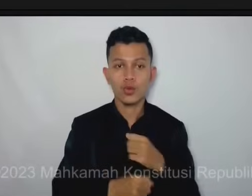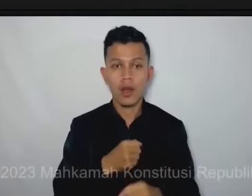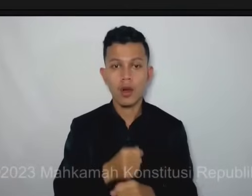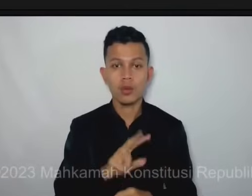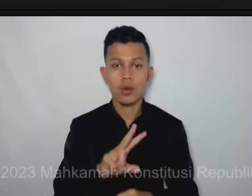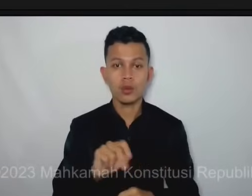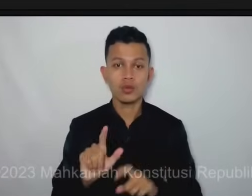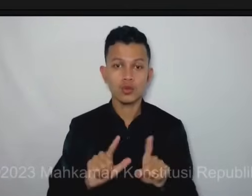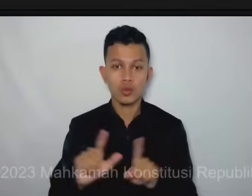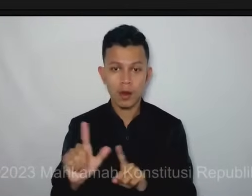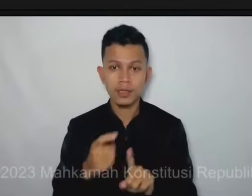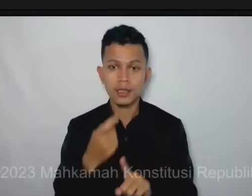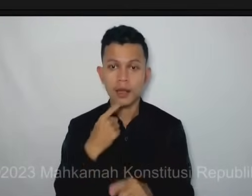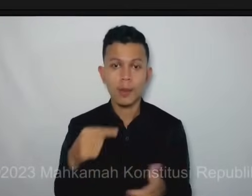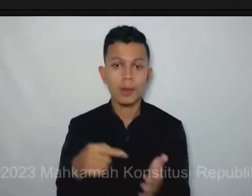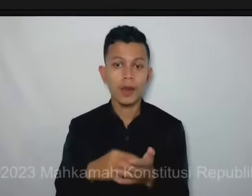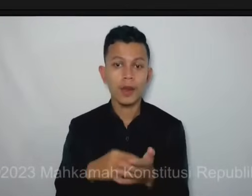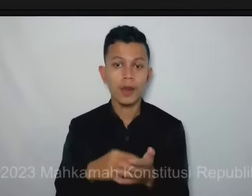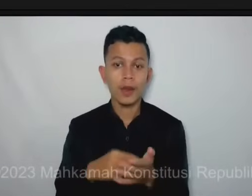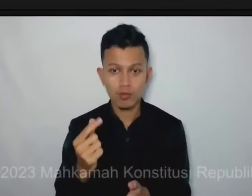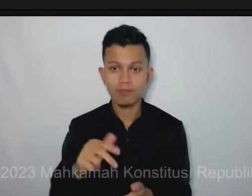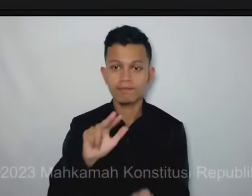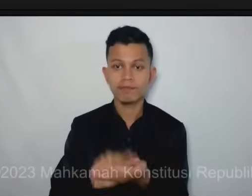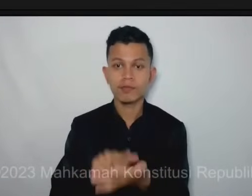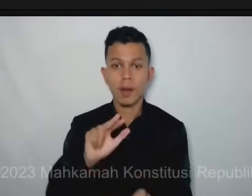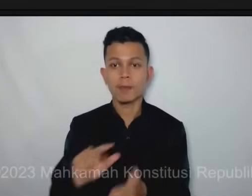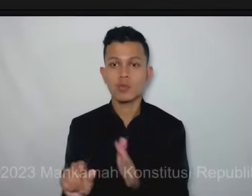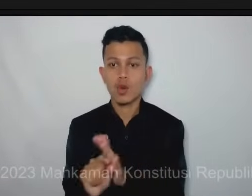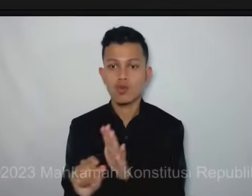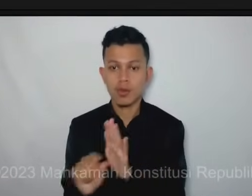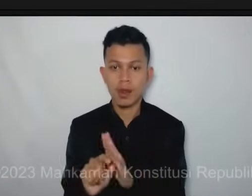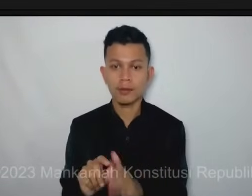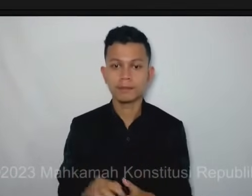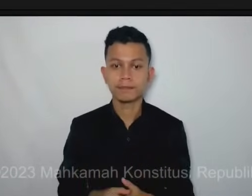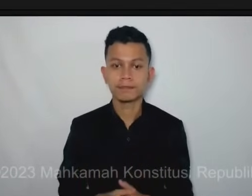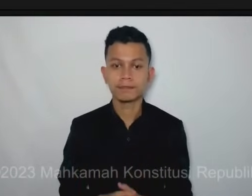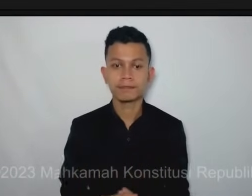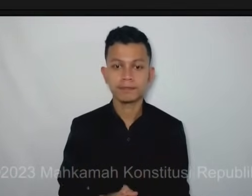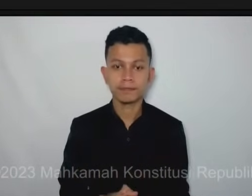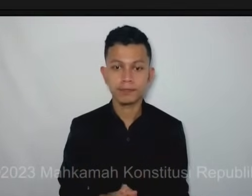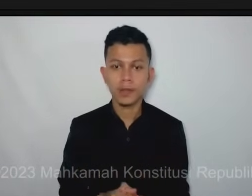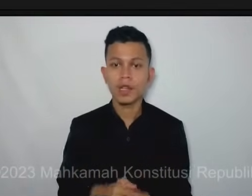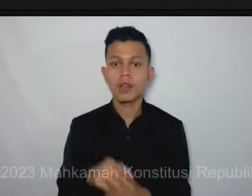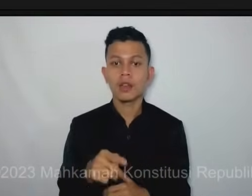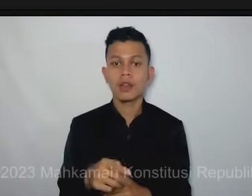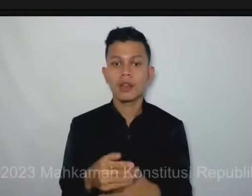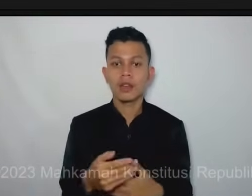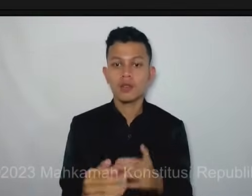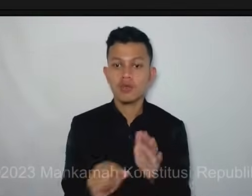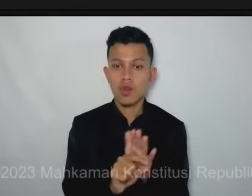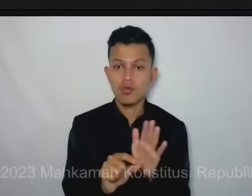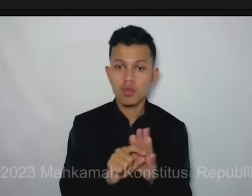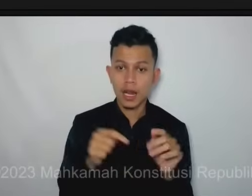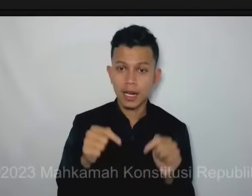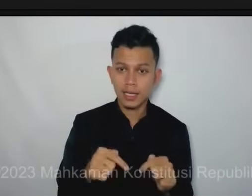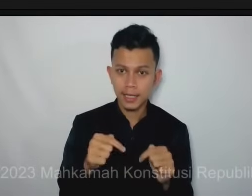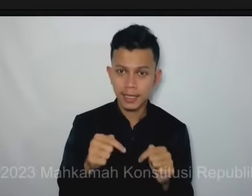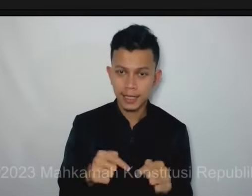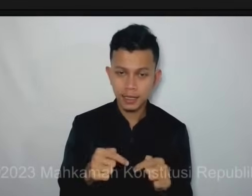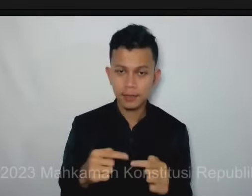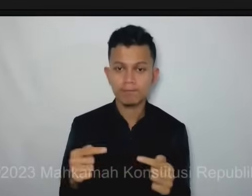2017 tentang pemilihan umum menjadi undang-undang undang-undang aquo terhadap